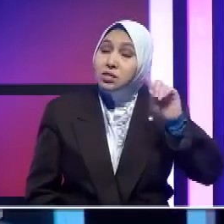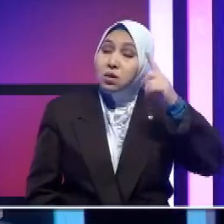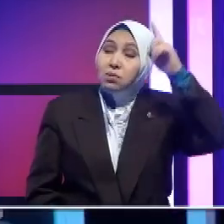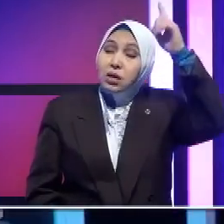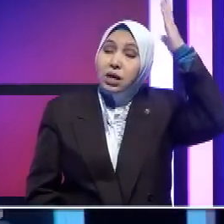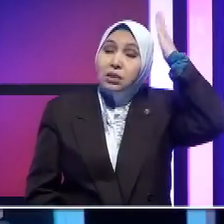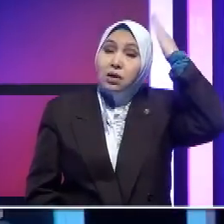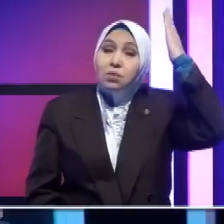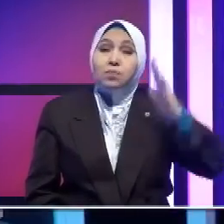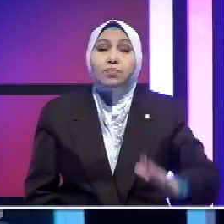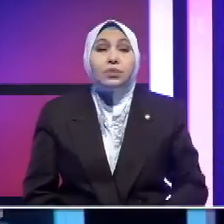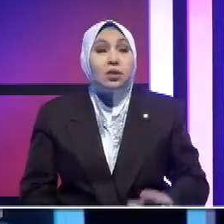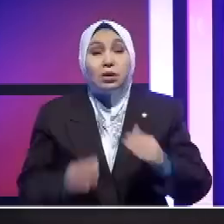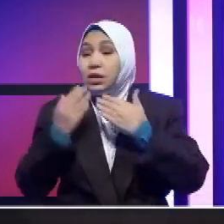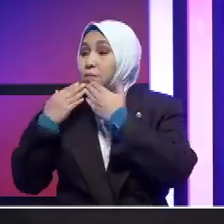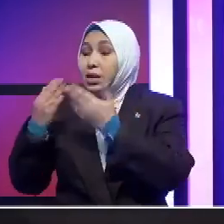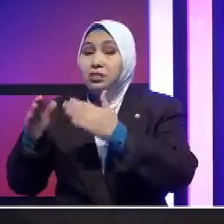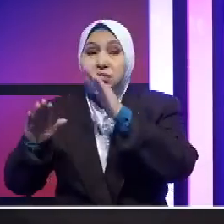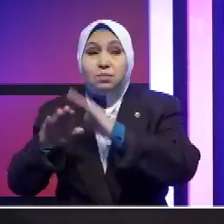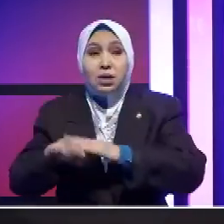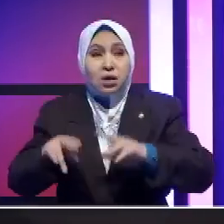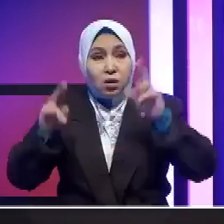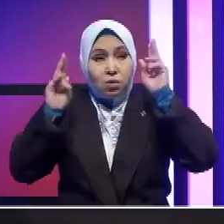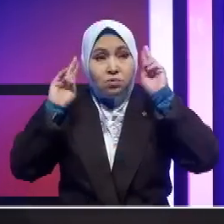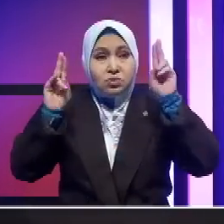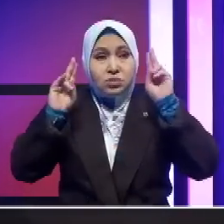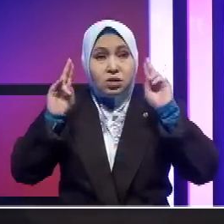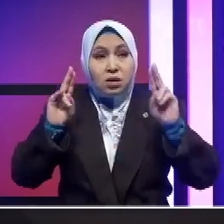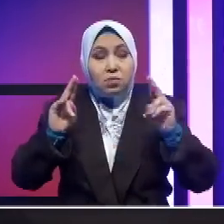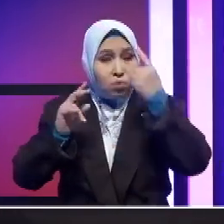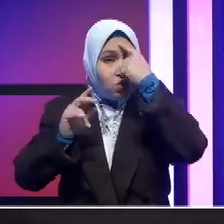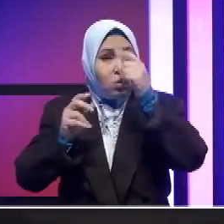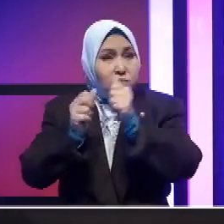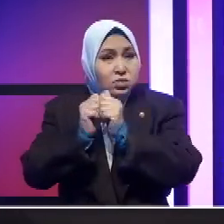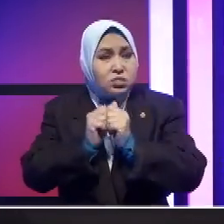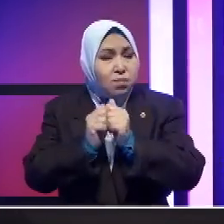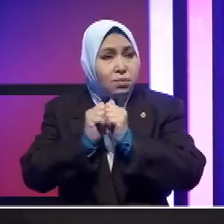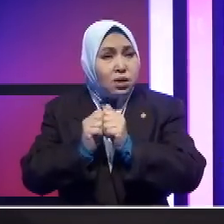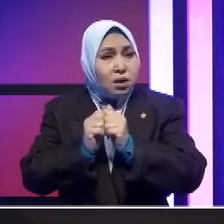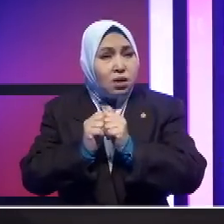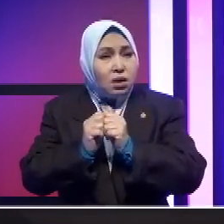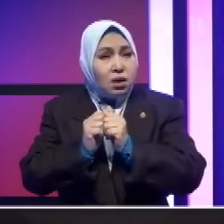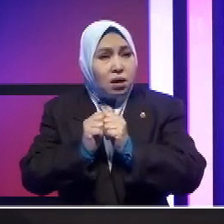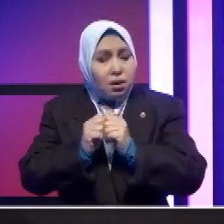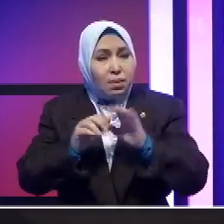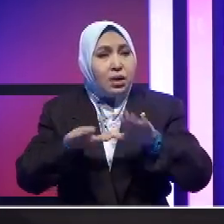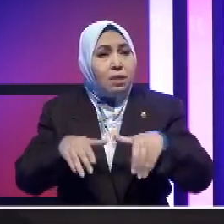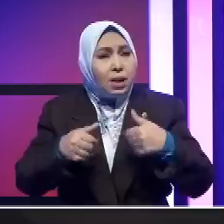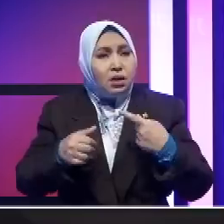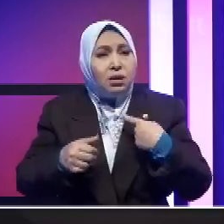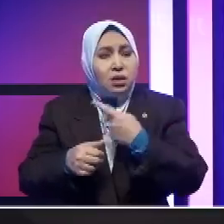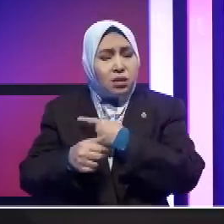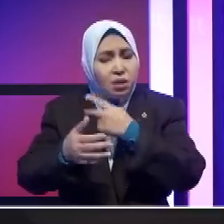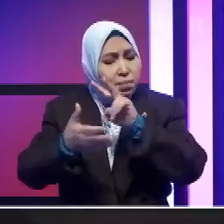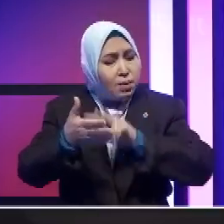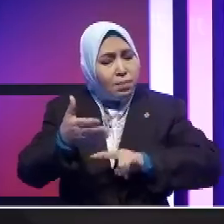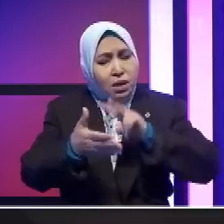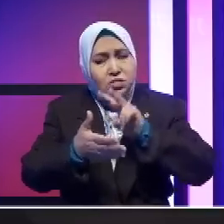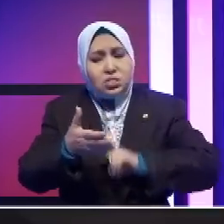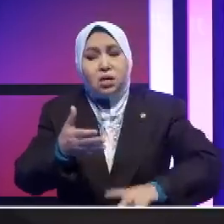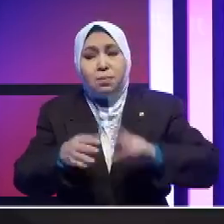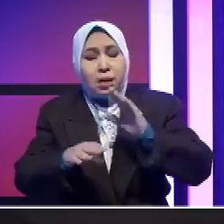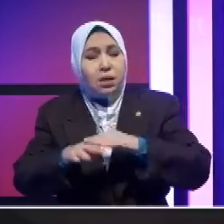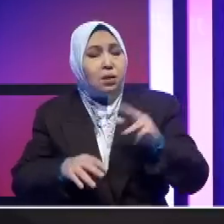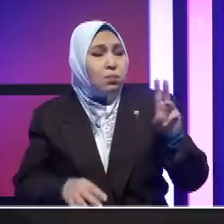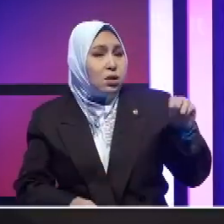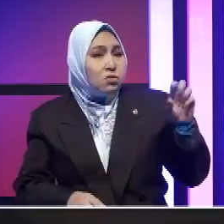a'lam. Terima kasih ucapkan pada Ustaz Setia Mizi ya, untuk sama-sama berkongsi pada hari ini panduan bagaimana kita membaca ya, daripada halaman